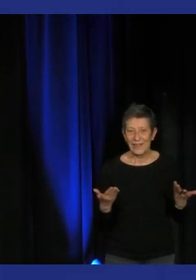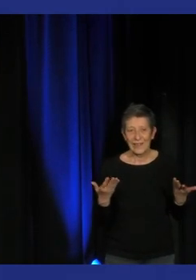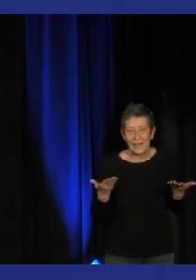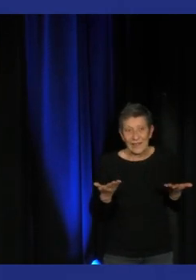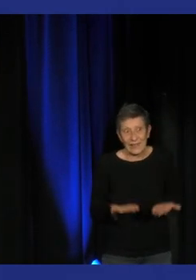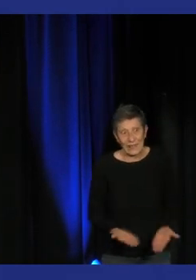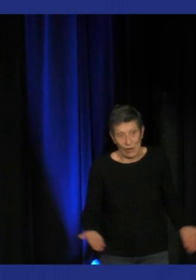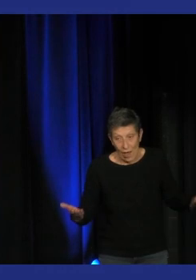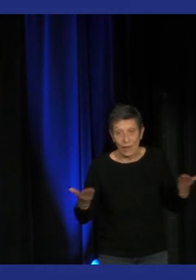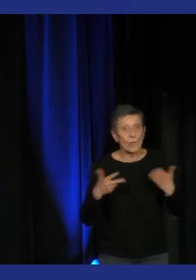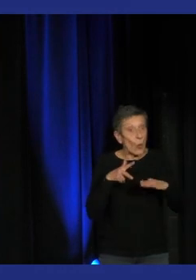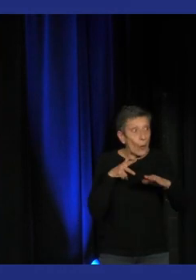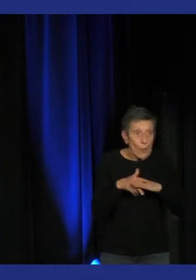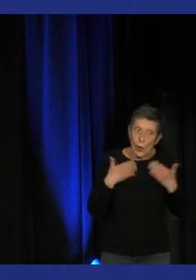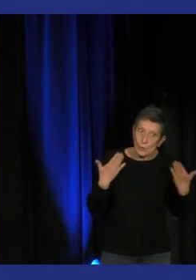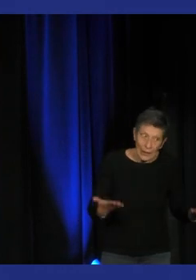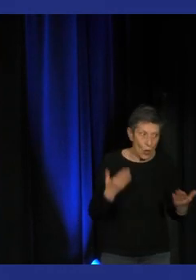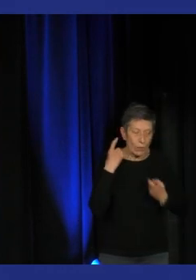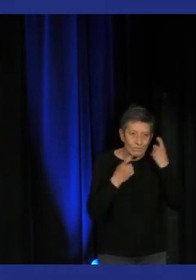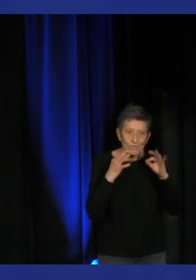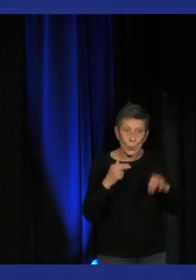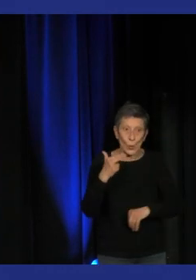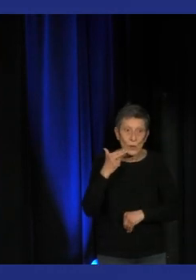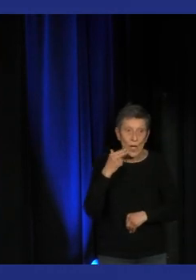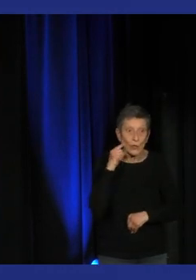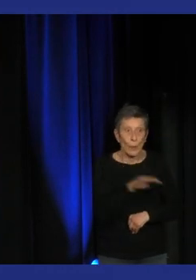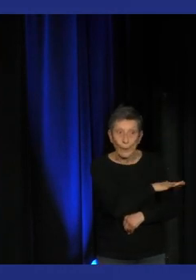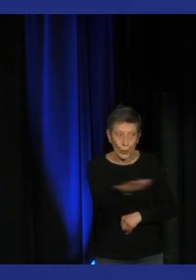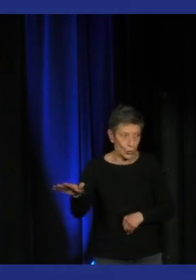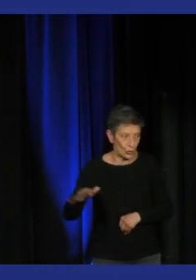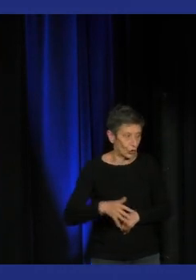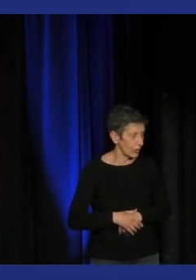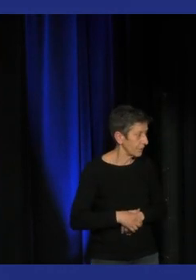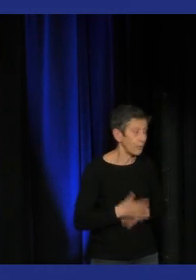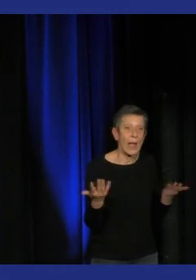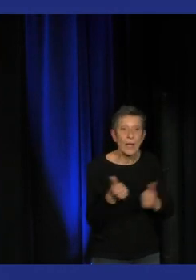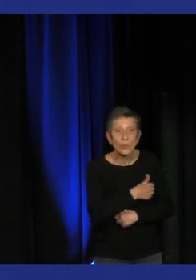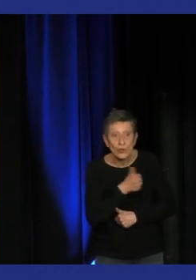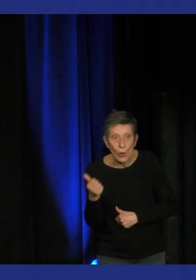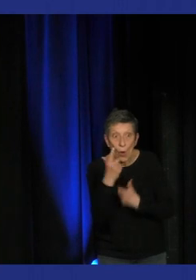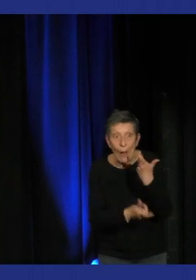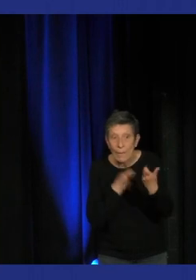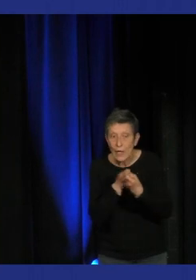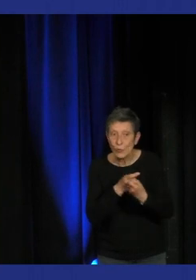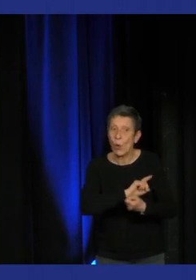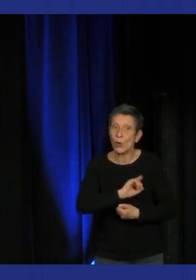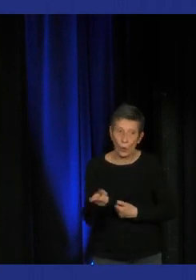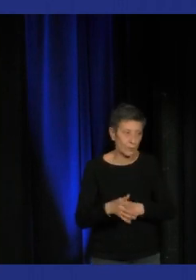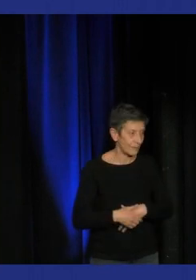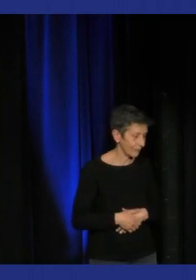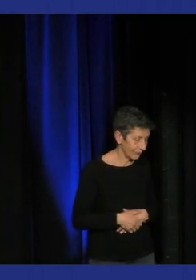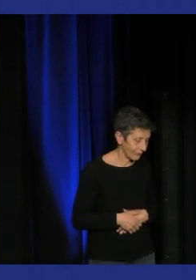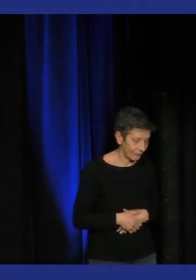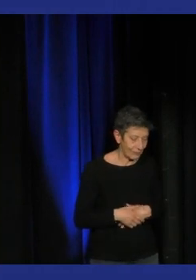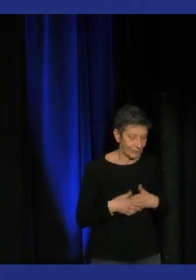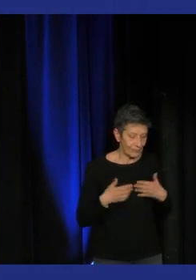à penser, et à penser l'usage et l'usage pour tous. Et pas seulement l'aménagement. Voilà, donc